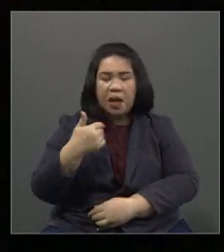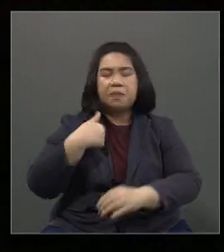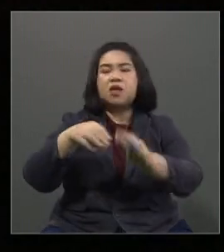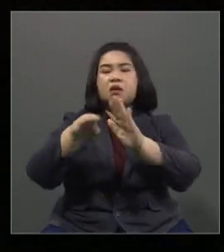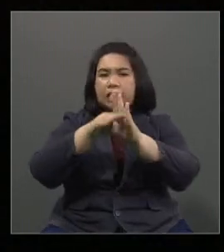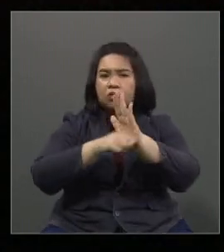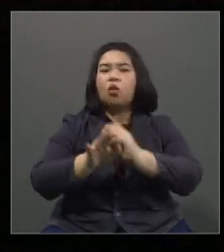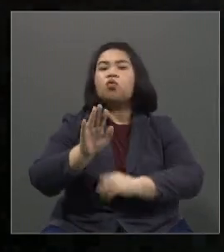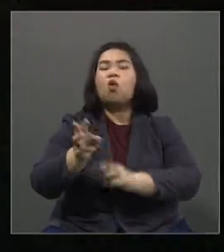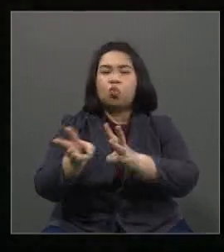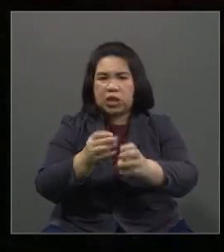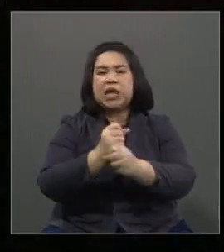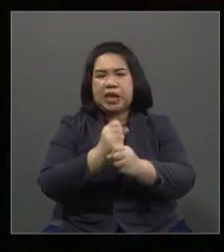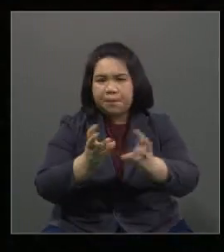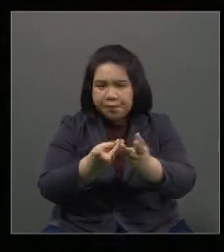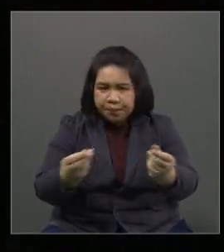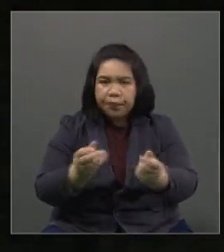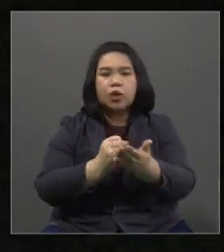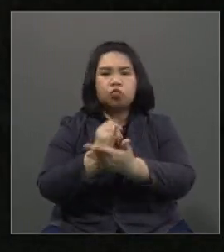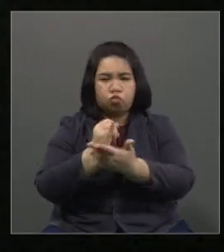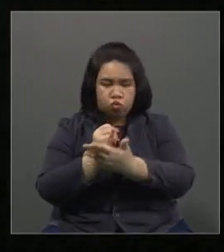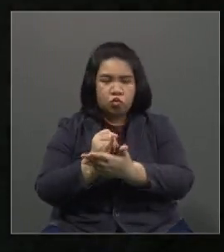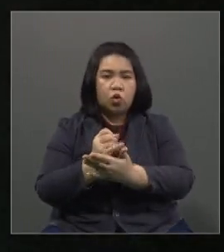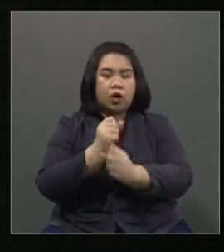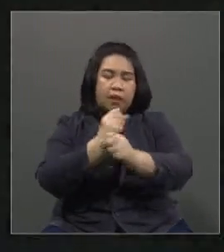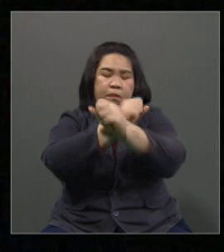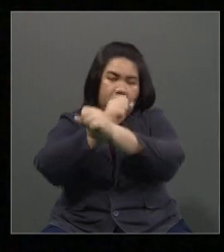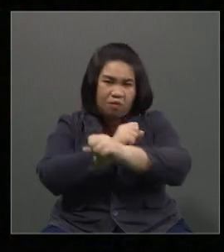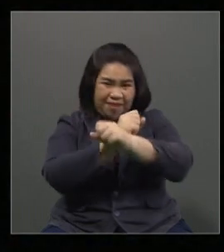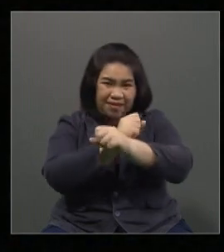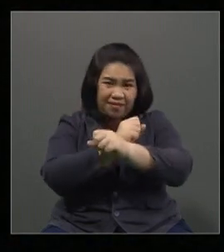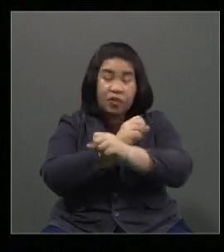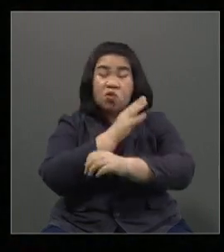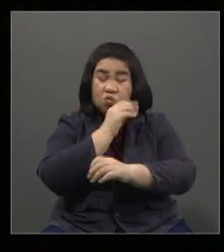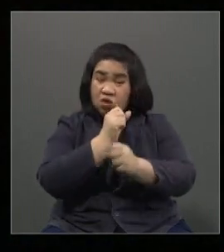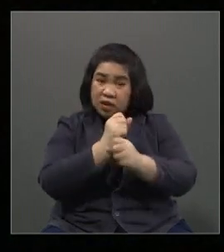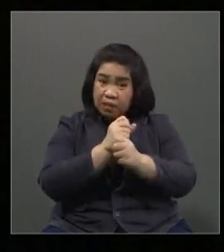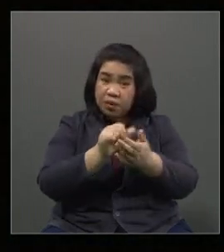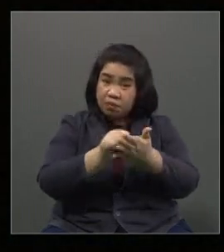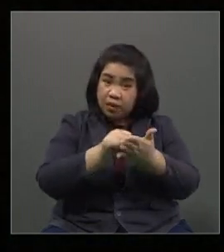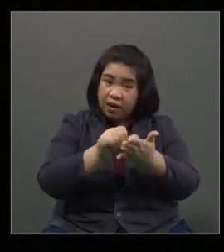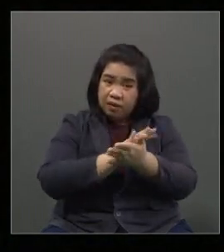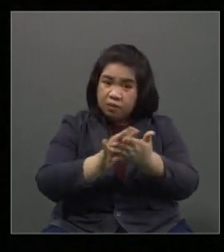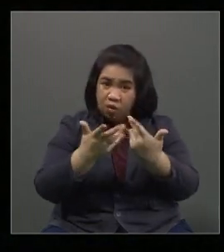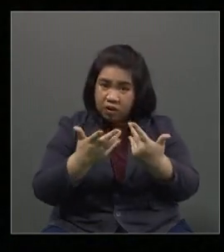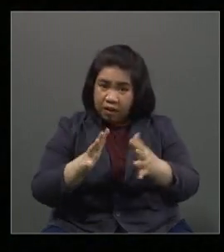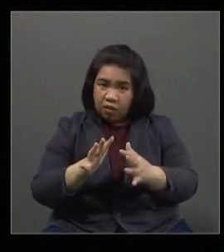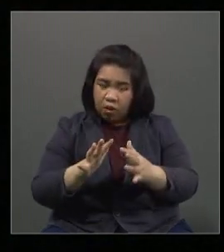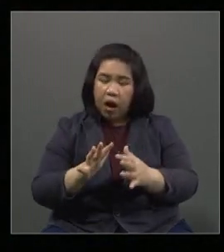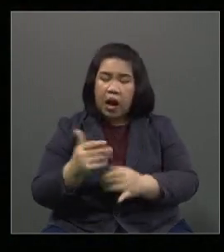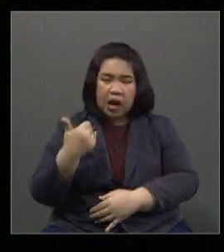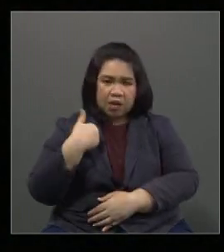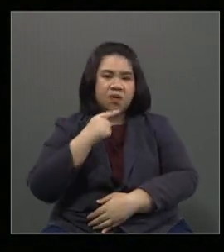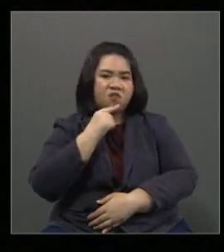กระบวนการด้วยวิถีที่ถูกต้องรวมถึงต้องมีความปลอดภัยด้วยค่ะโดยหลังจากฟื้นฟูเรื่องของสภาพแวดล้อมในพื้นที่เสร็จสิ้นแล้วเนี่ยจะ